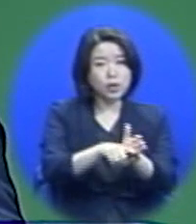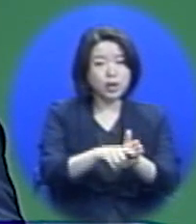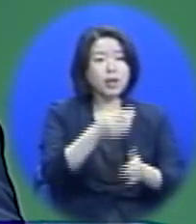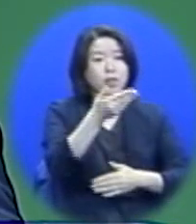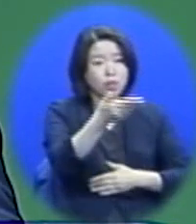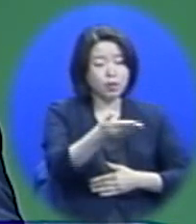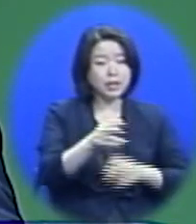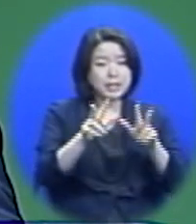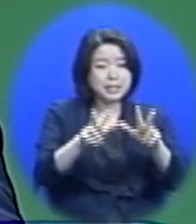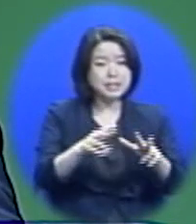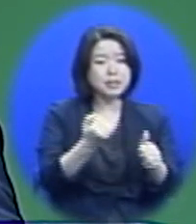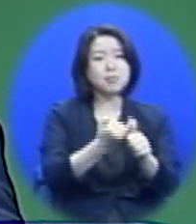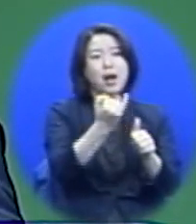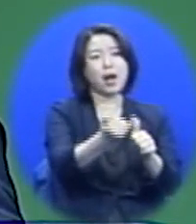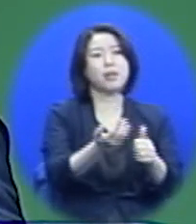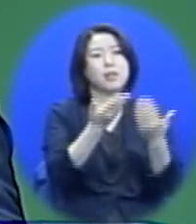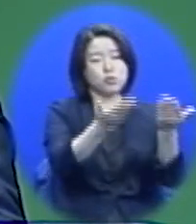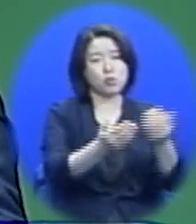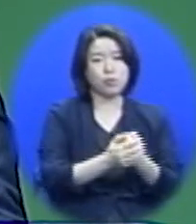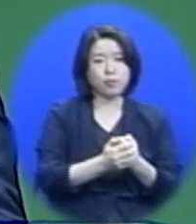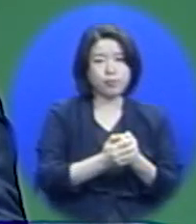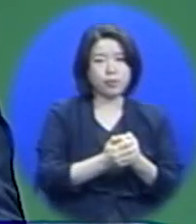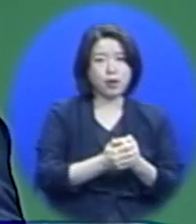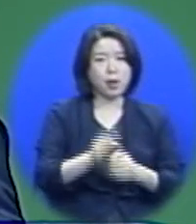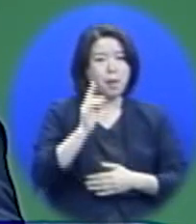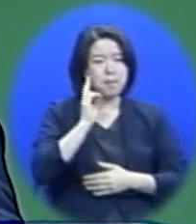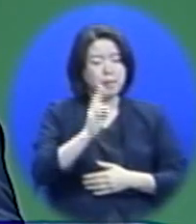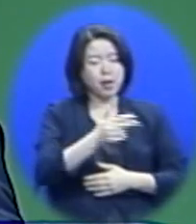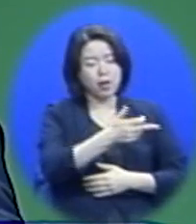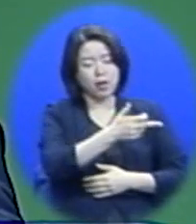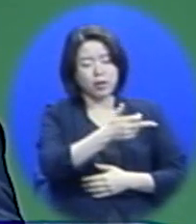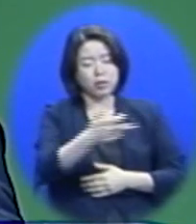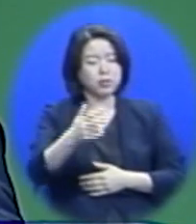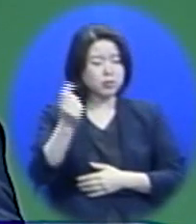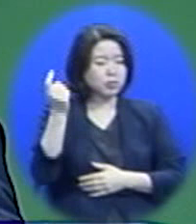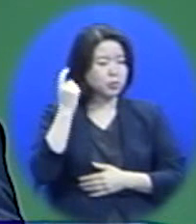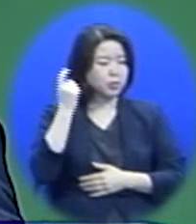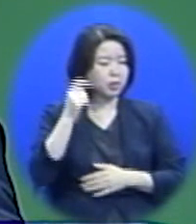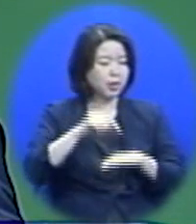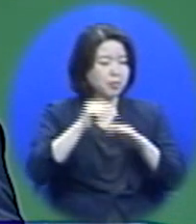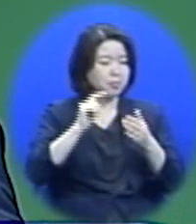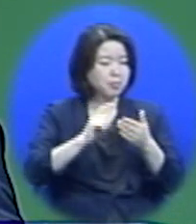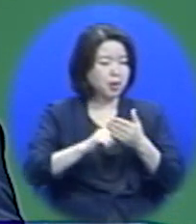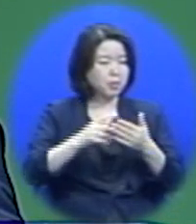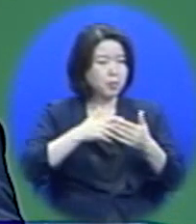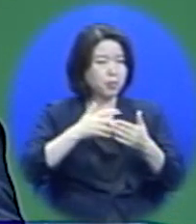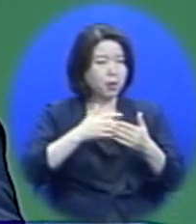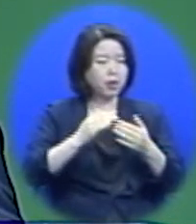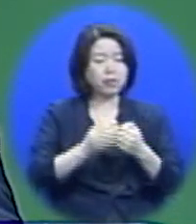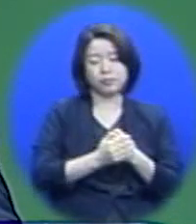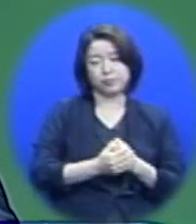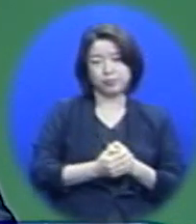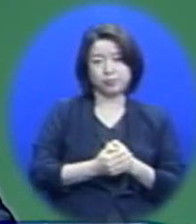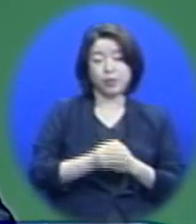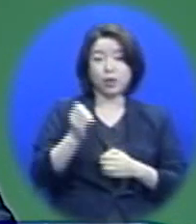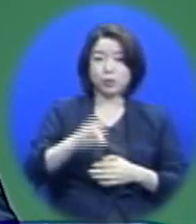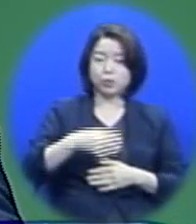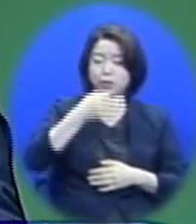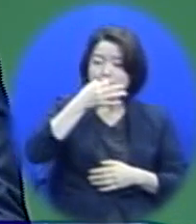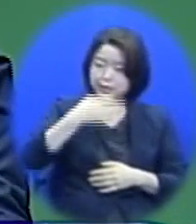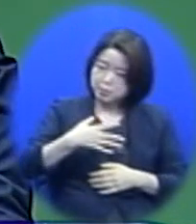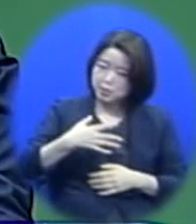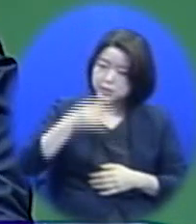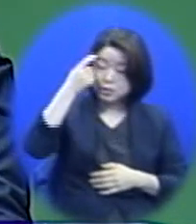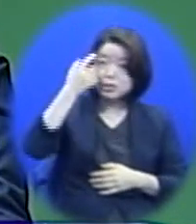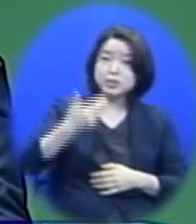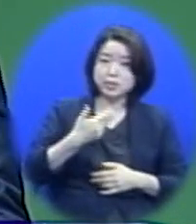아내를 보냈단다. 아주 큰 소리가 마음에 울렸습니다. 힘들지 하는 주님의 음성을 듣는